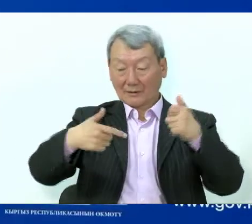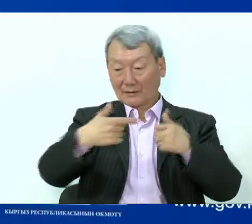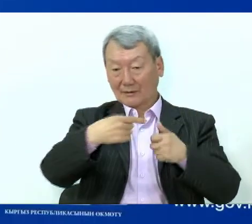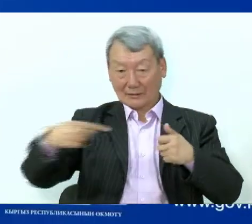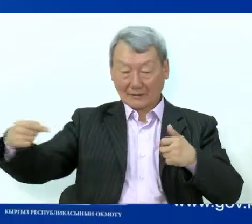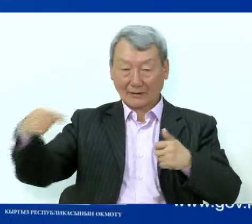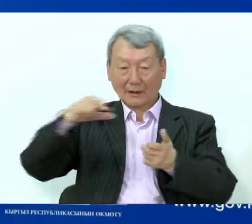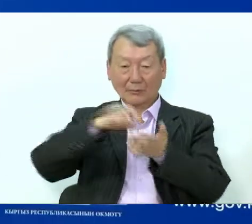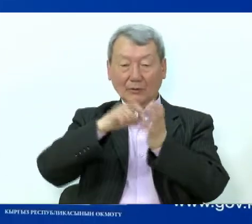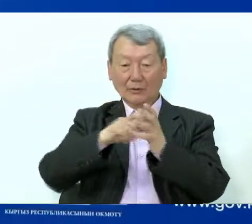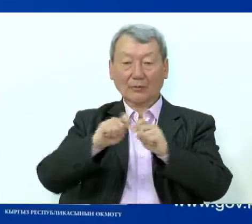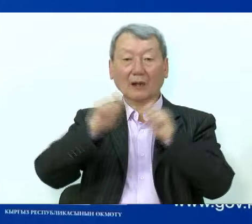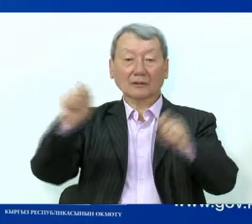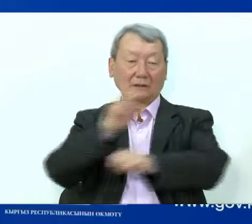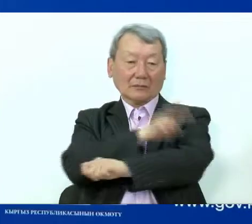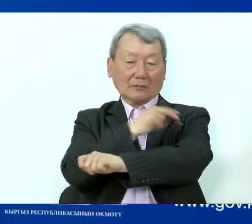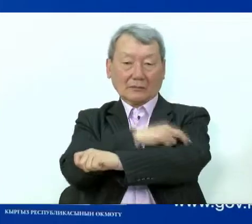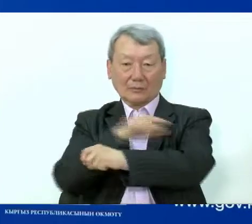жайгаштырган.